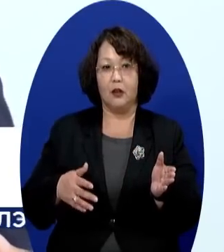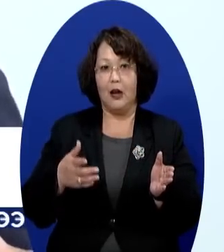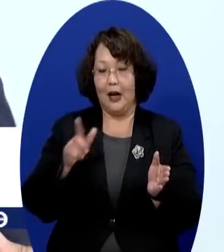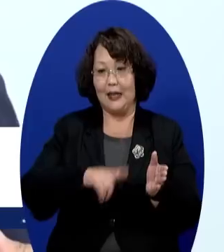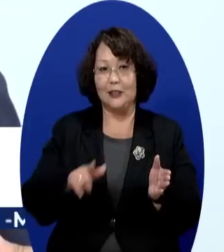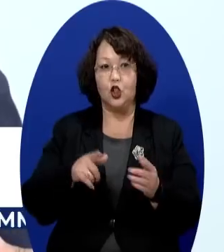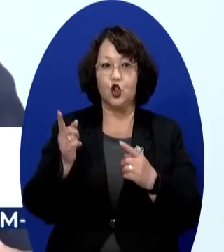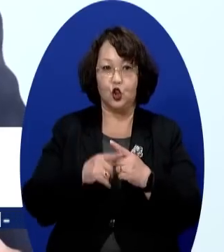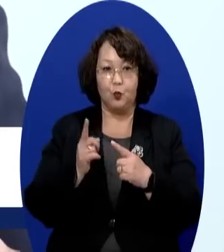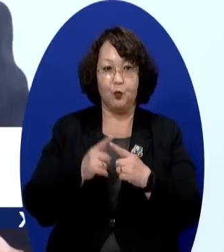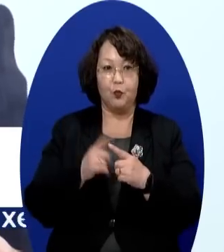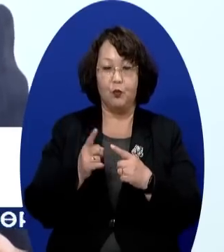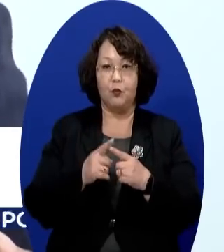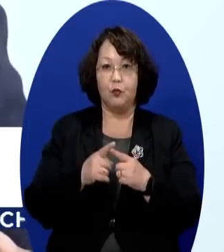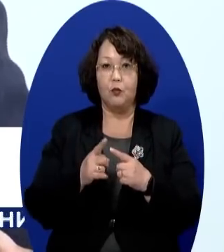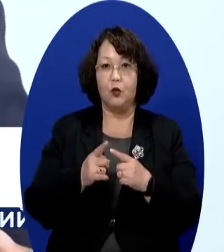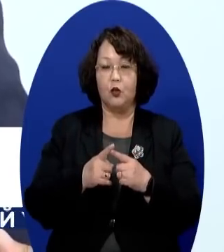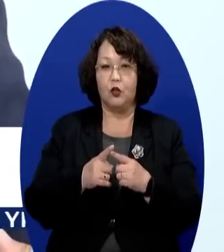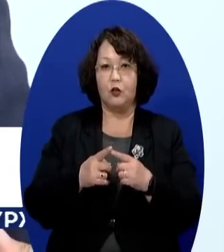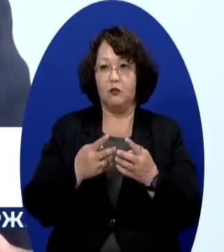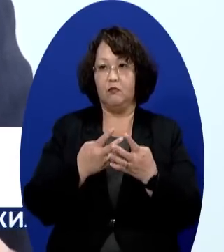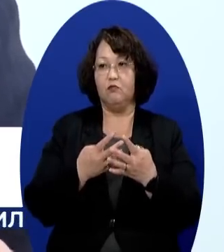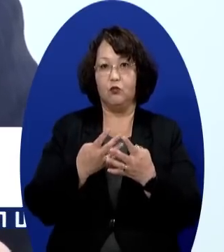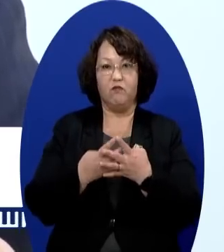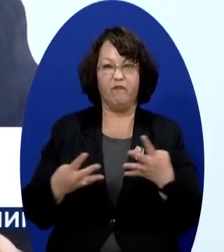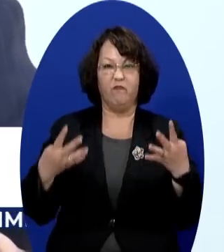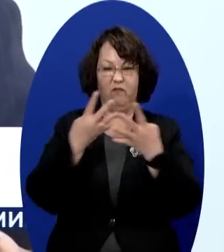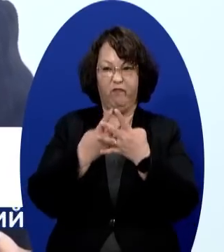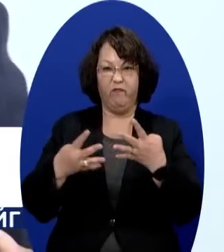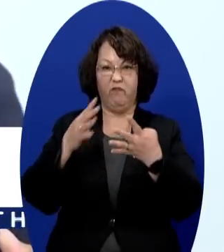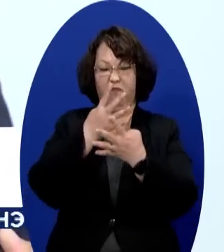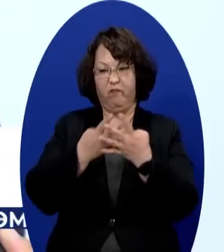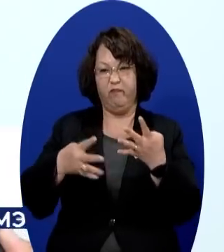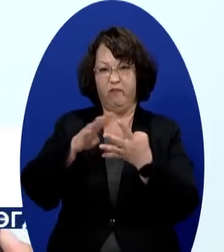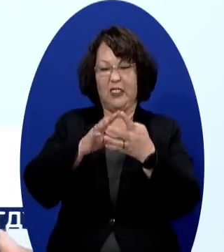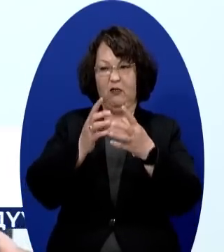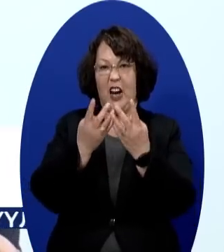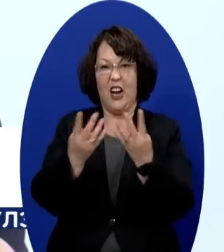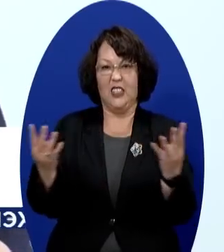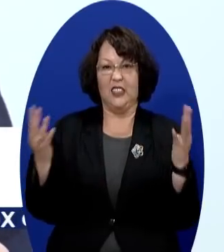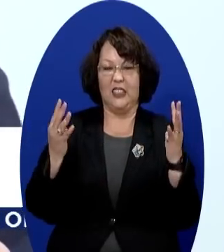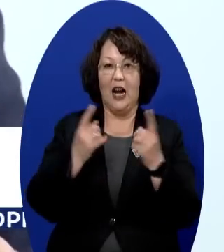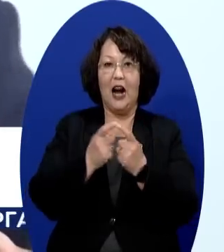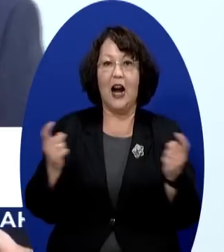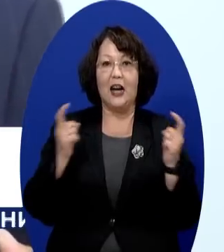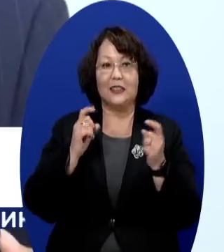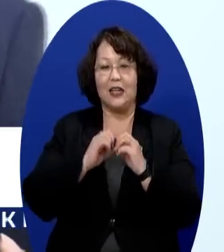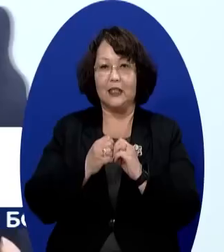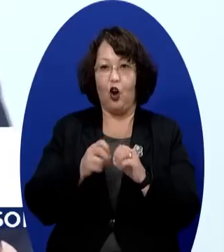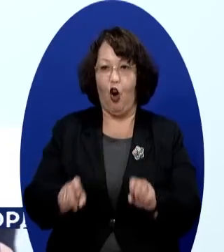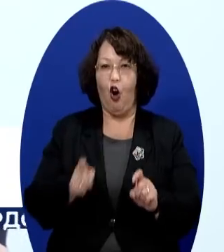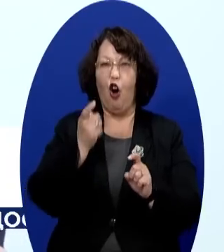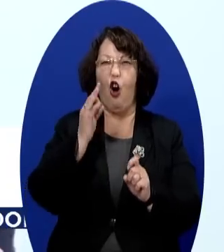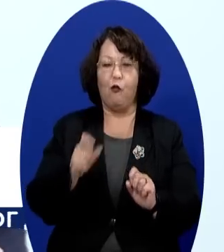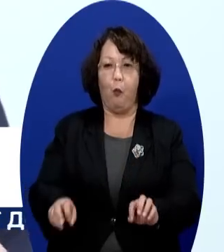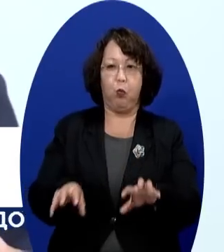төмөр хашилт үүдэг шүү дээ. Тор хашаа. Тэр хашааны дагуу одоо хөрөнгөлөгцөн хогуудыг цэвэрлэхээр 40 гаруй холбоо агч бол ажиллаж